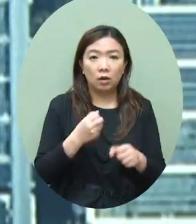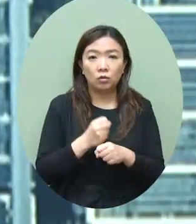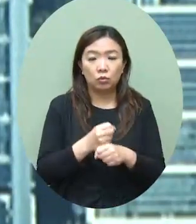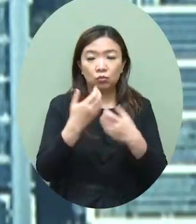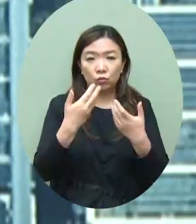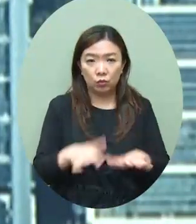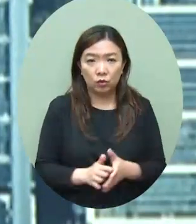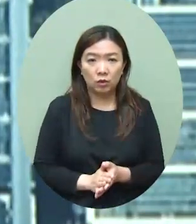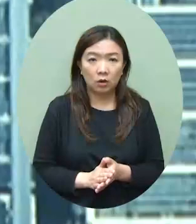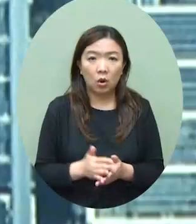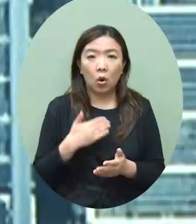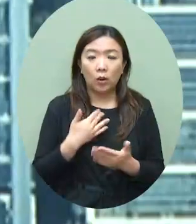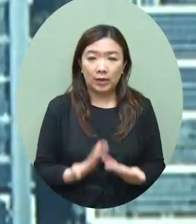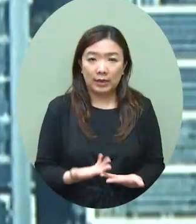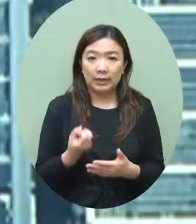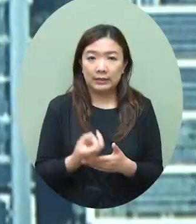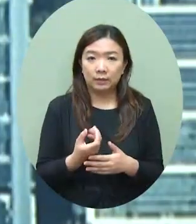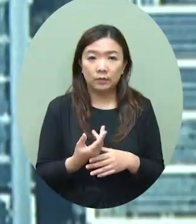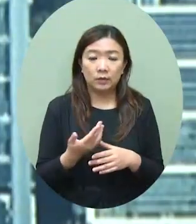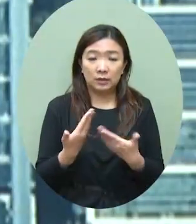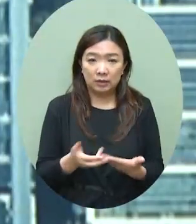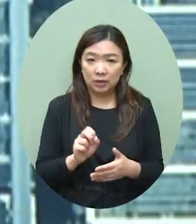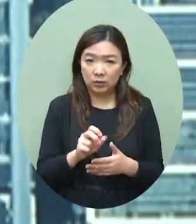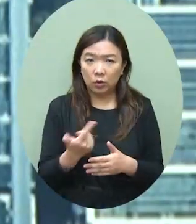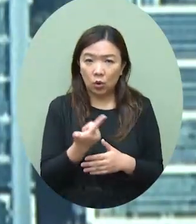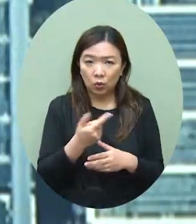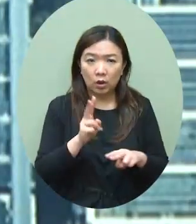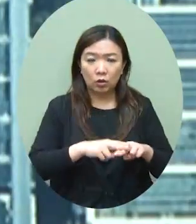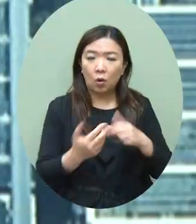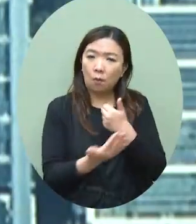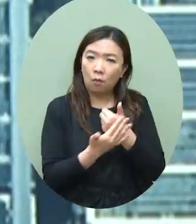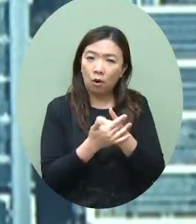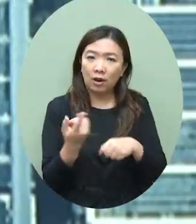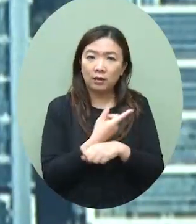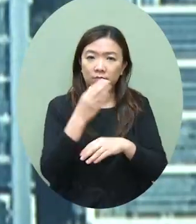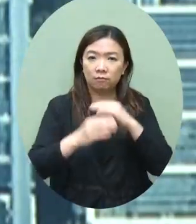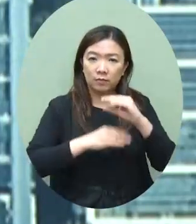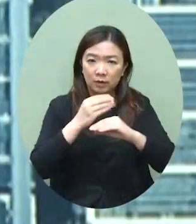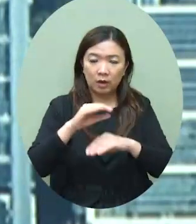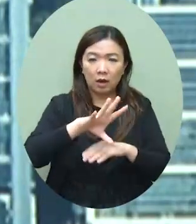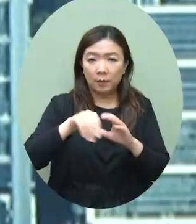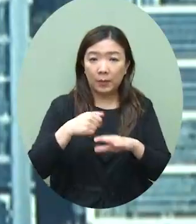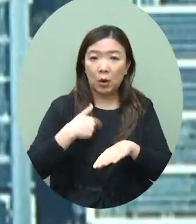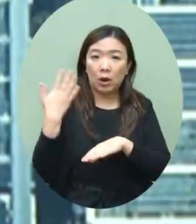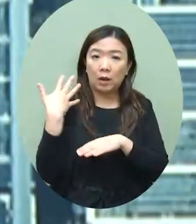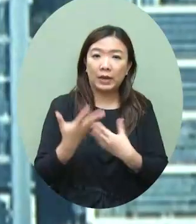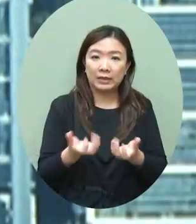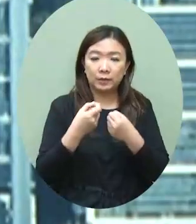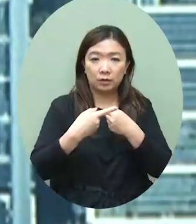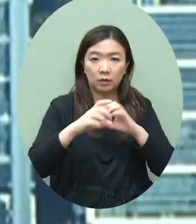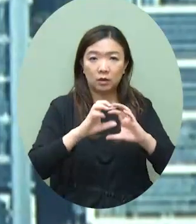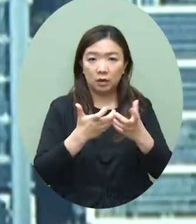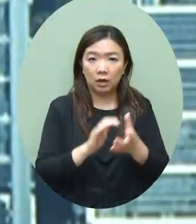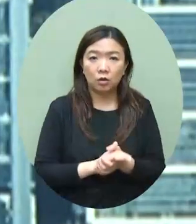仲好多係中央幫我哋援建，連埋啱啱我接收第一階段